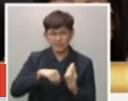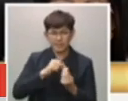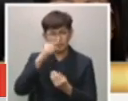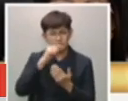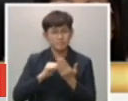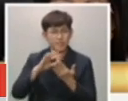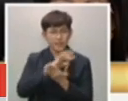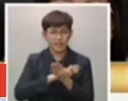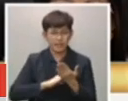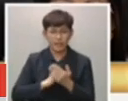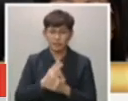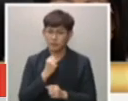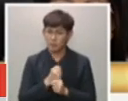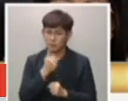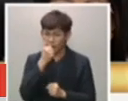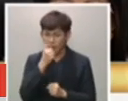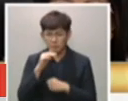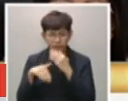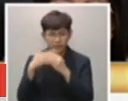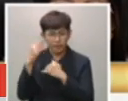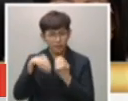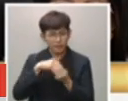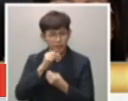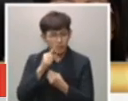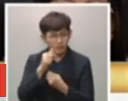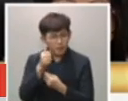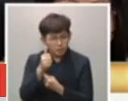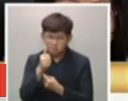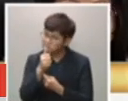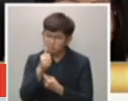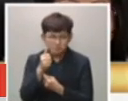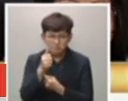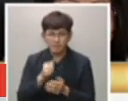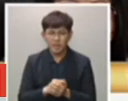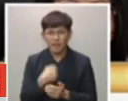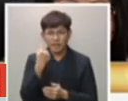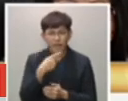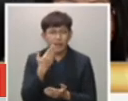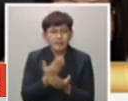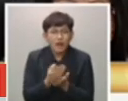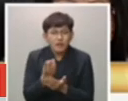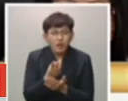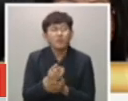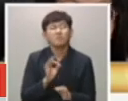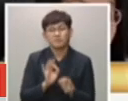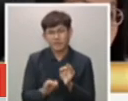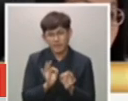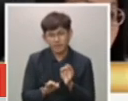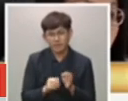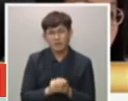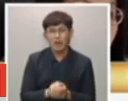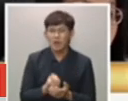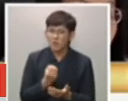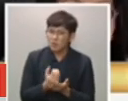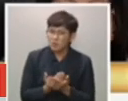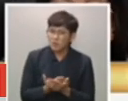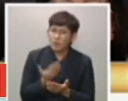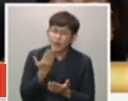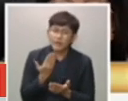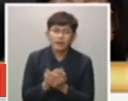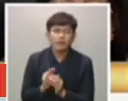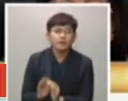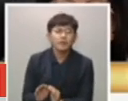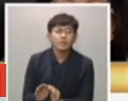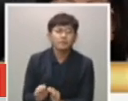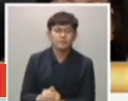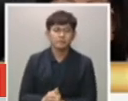ศไทยได้อีกครั้งหนึ่งคนมีเงินน้อยก็อยู่กินอย่างประหยัดคนมีเงินมากเก็บออม